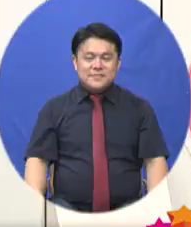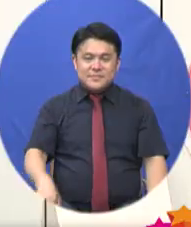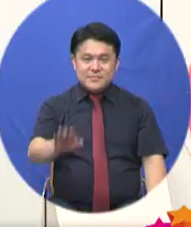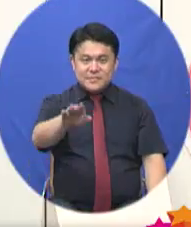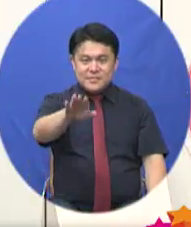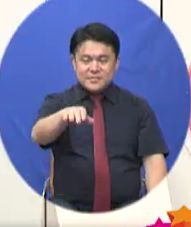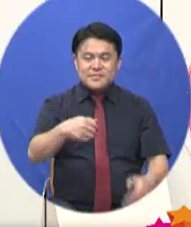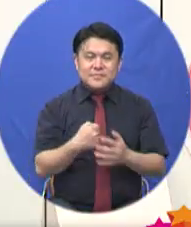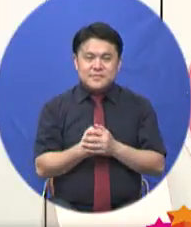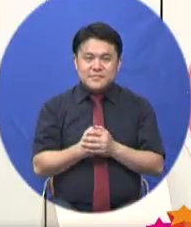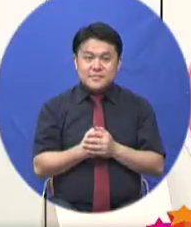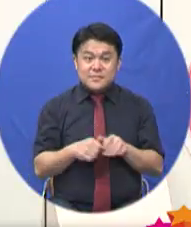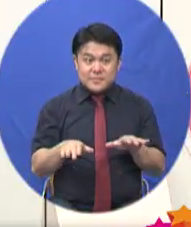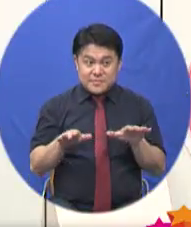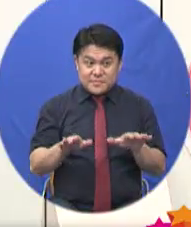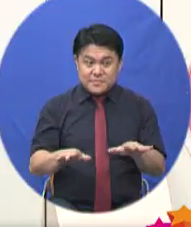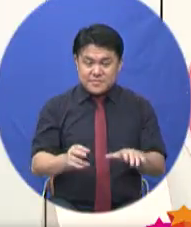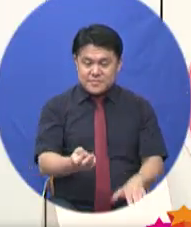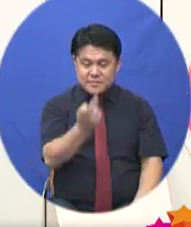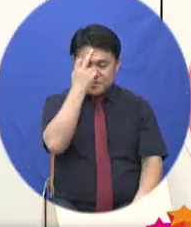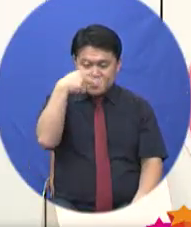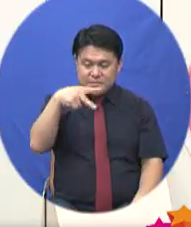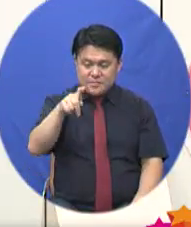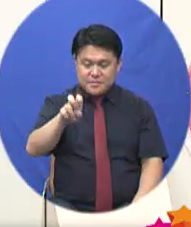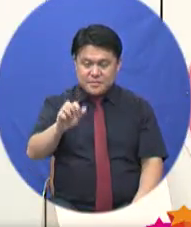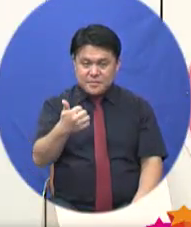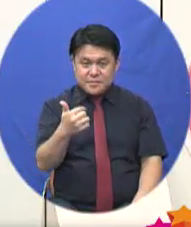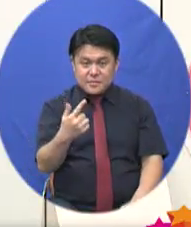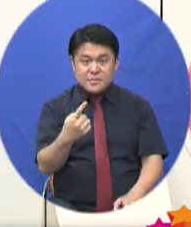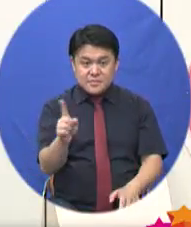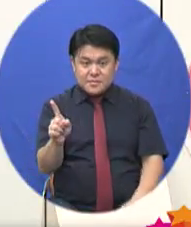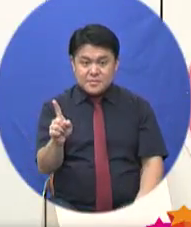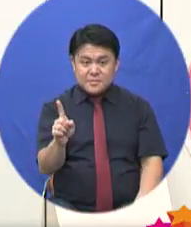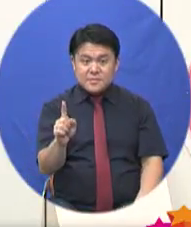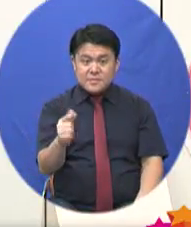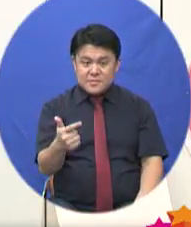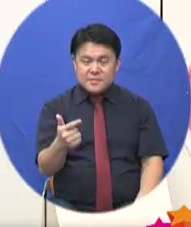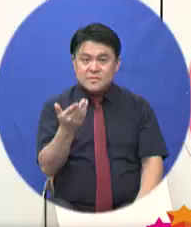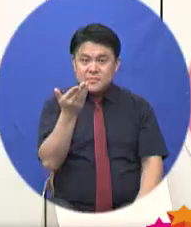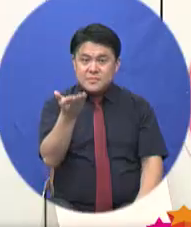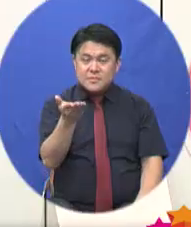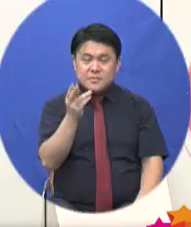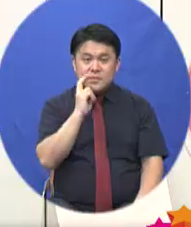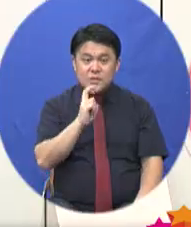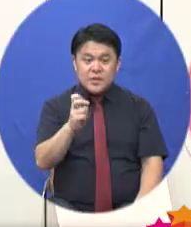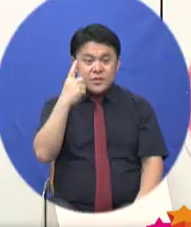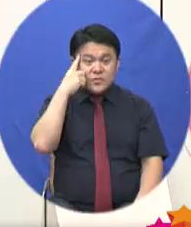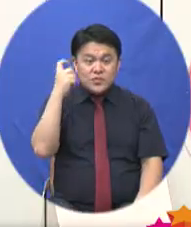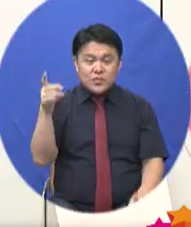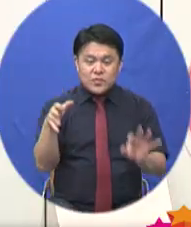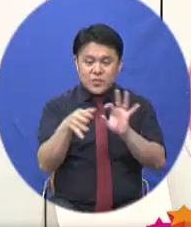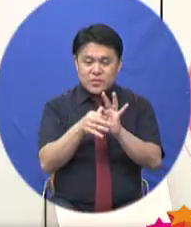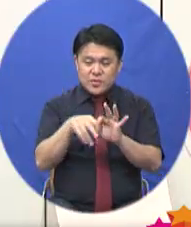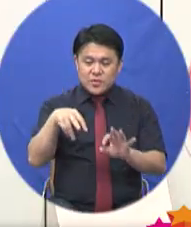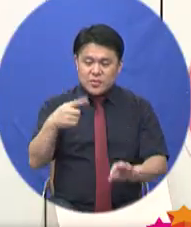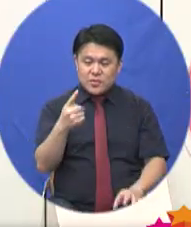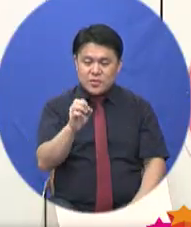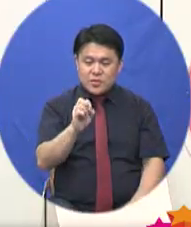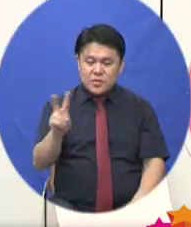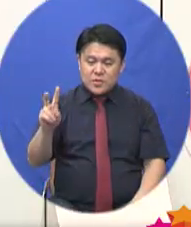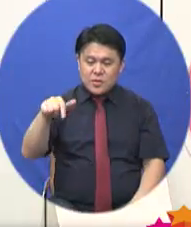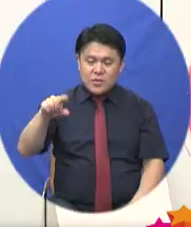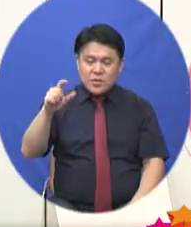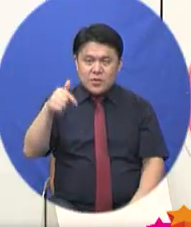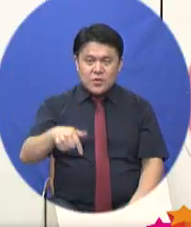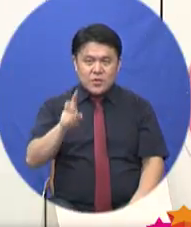자, 그렇다면 오늘 네. 최사만님이 추억의 소야곡은 또 과연 어떤 식으로 부를지 궁금합니다.